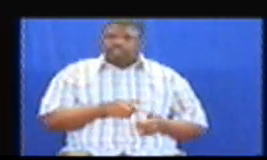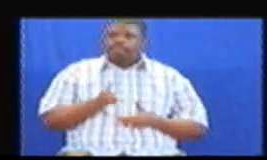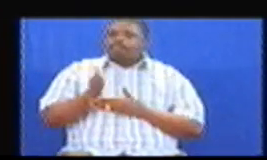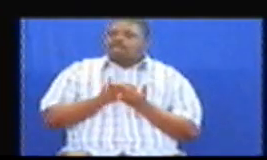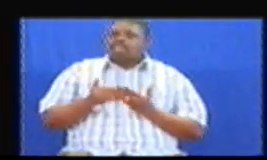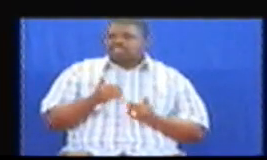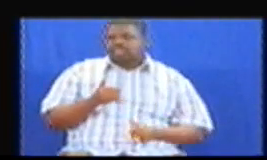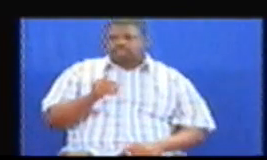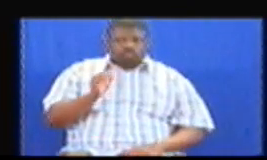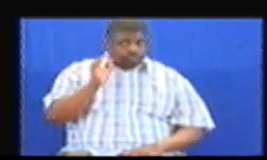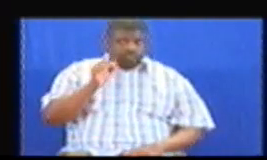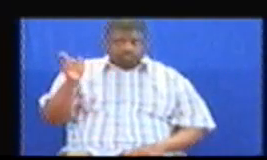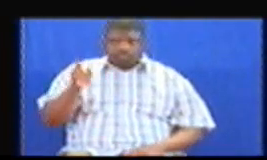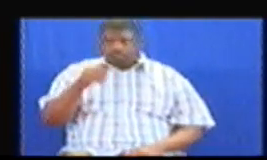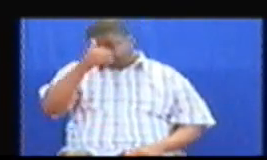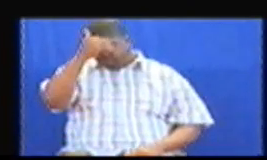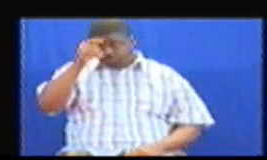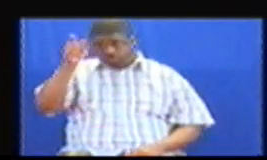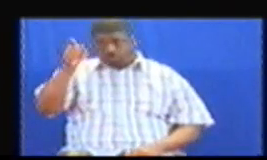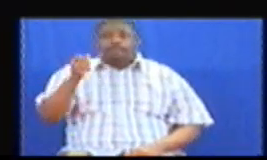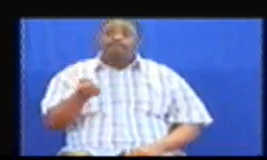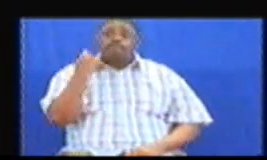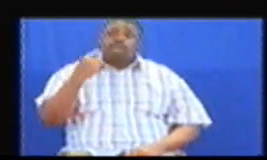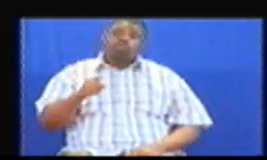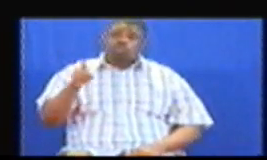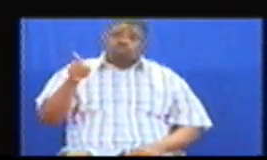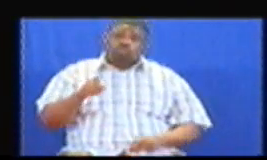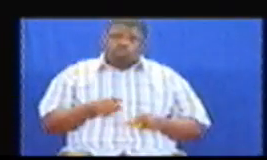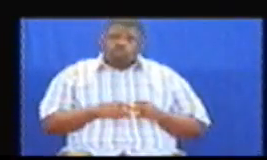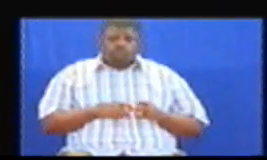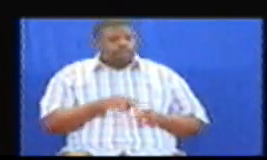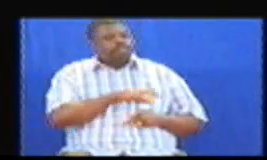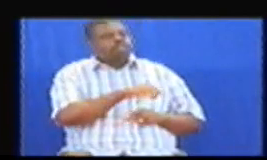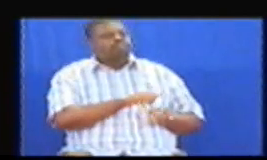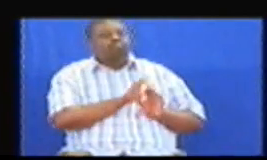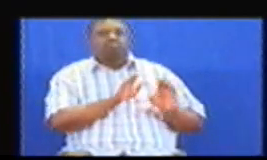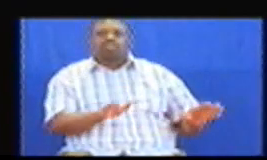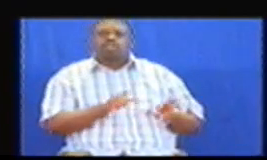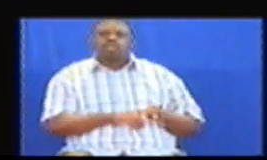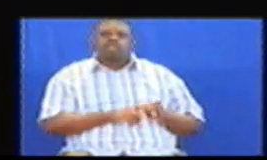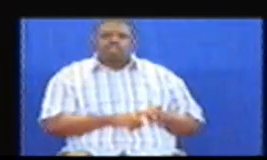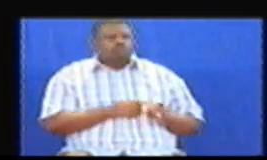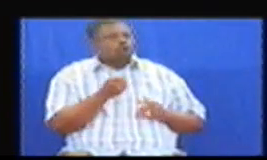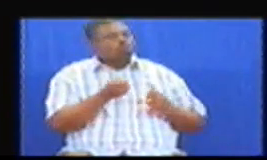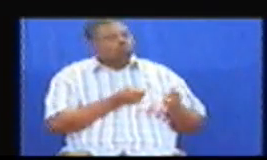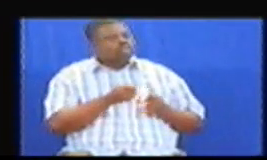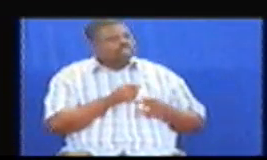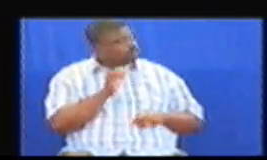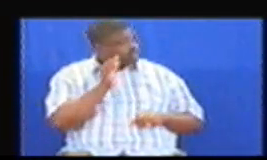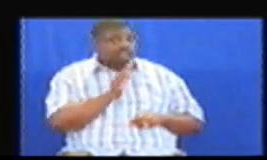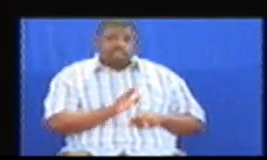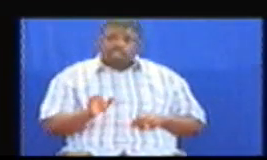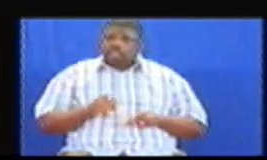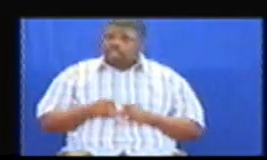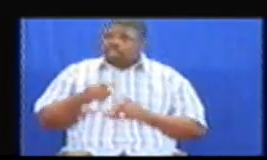kanda za juu kusini, huko Pemba, wapi, Mbeya, huko Iringa, kuna majimbo ambayo tayari klipu za wakurugenzi zimesikilizika, zikienda